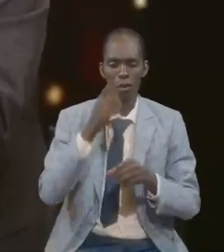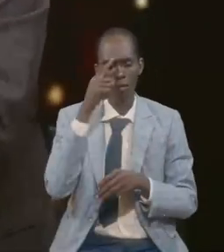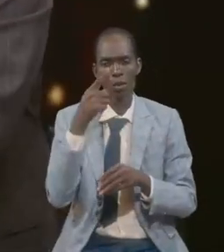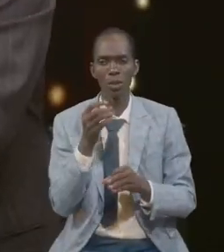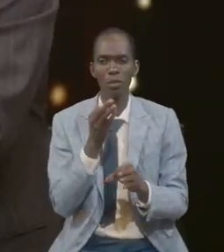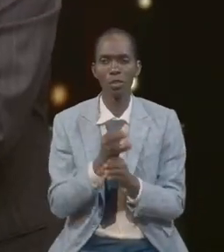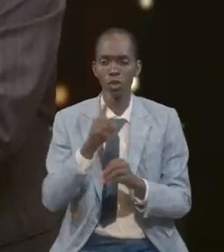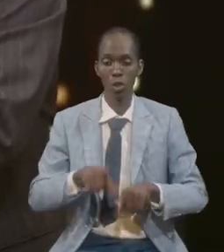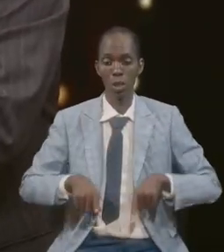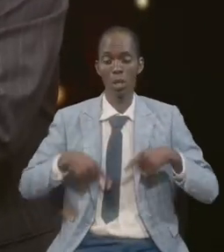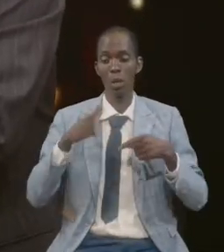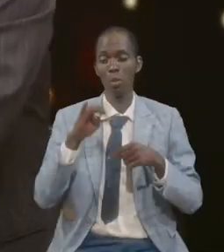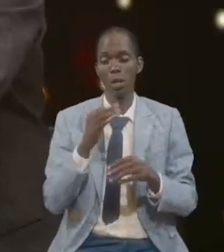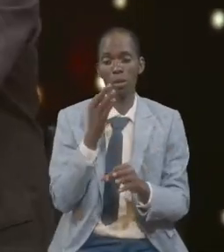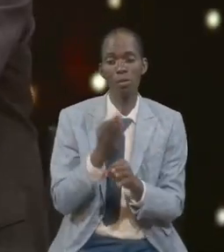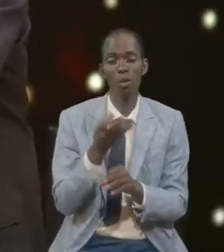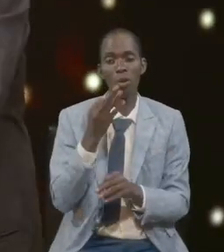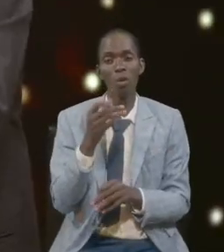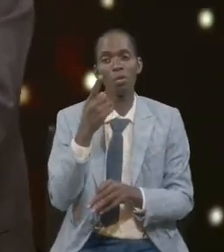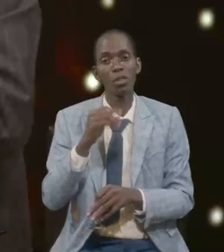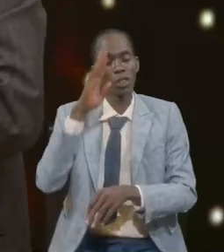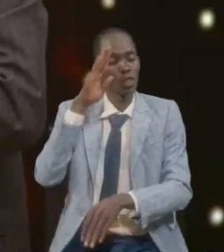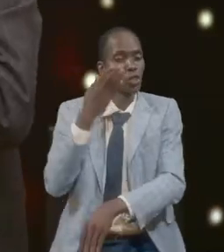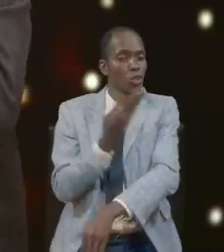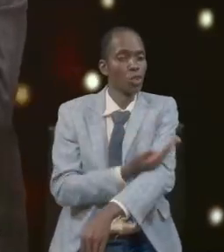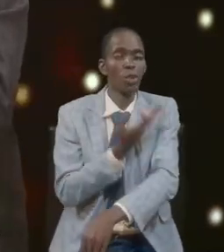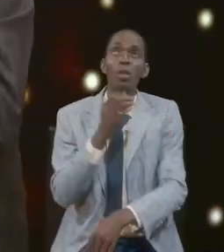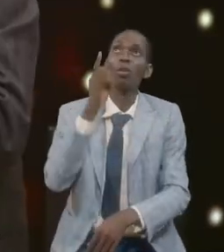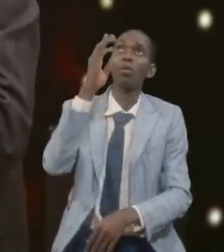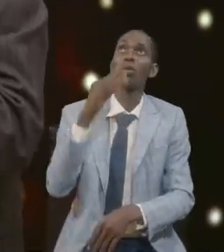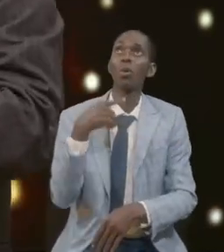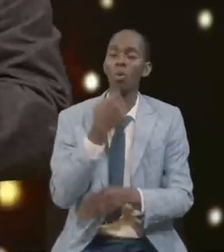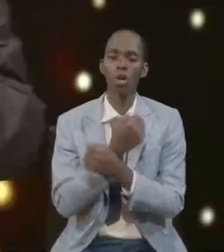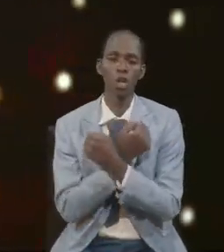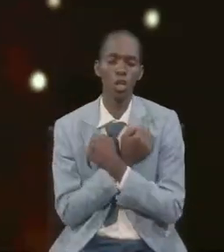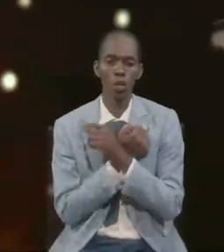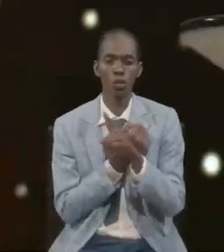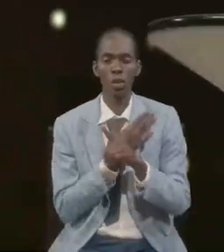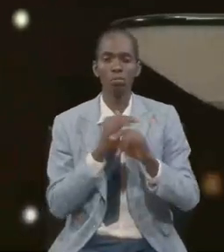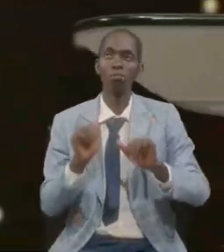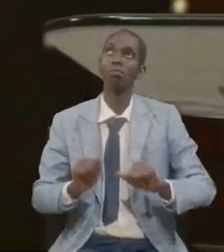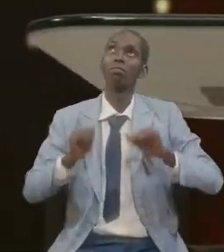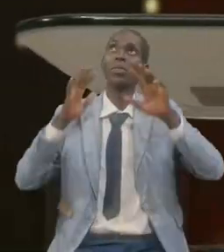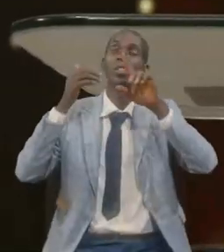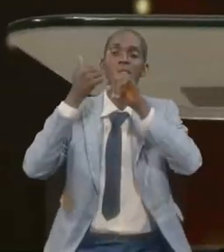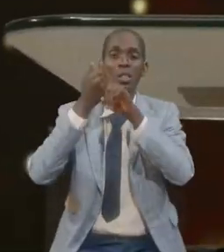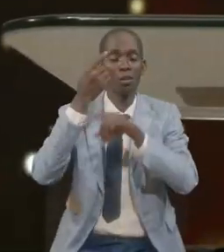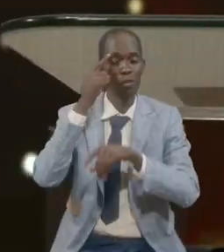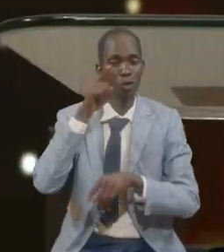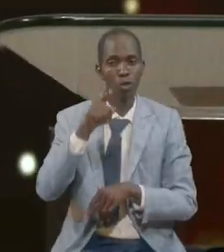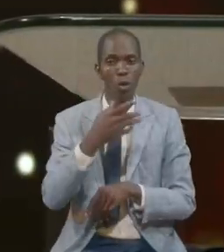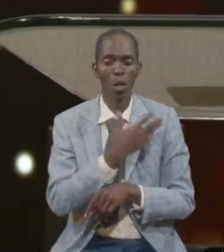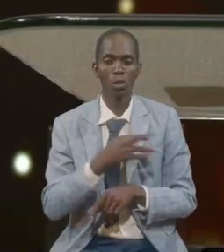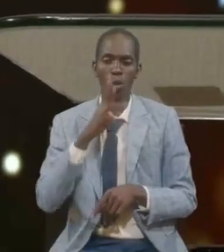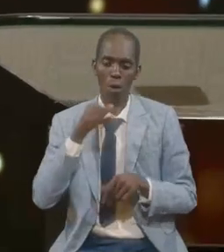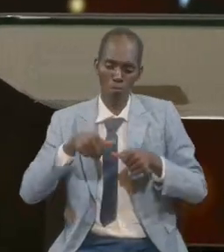avez vécu par la foi en le Fils de Dieu qui vous a aimé et qui s'est livré lui-même pour vous. Et vous